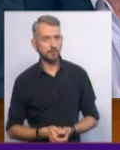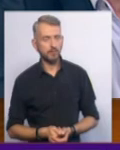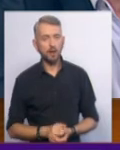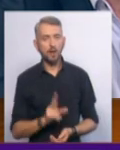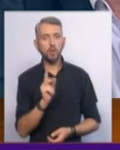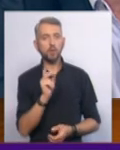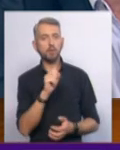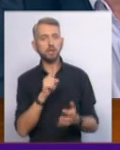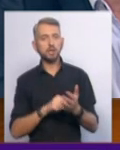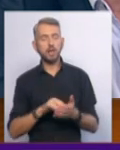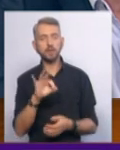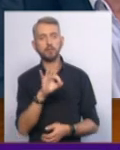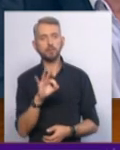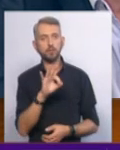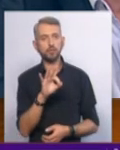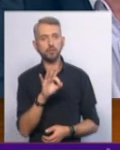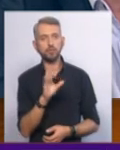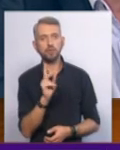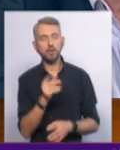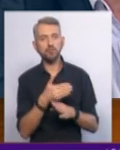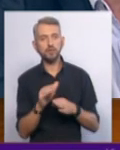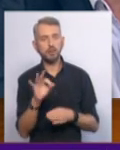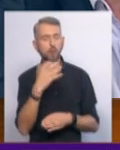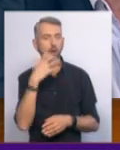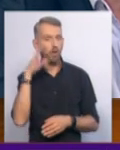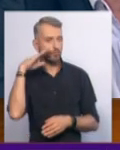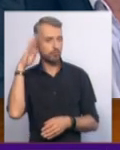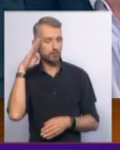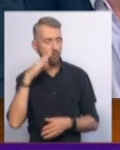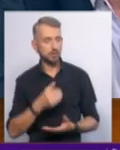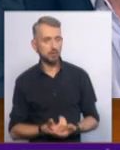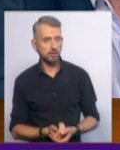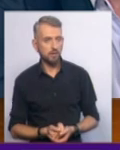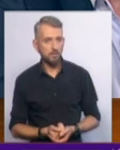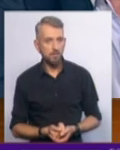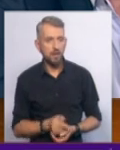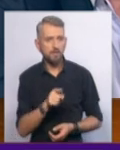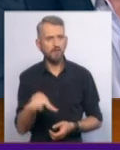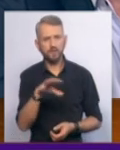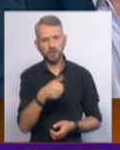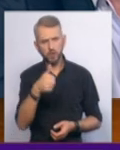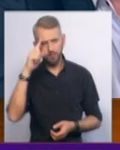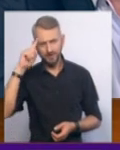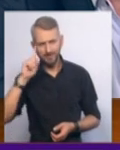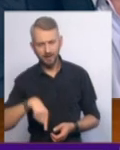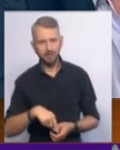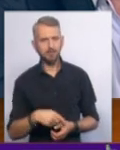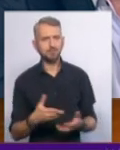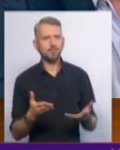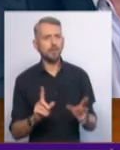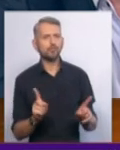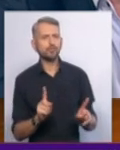Друге питання з приводу, друга частина, з приводу гарячої водопостачання. Ви всі добре знаєте, який